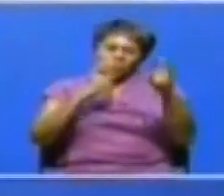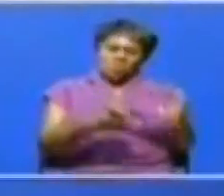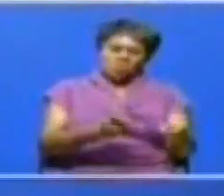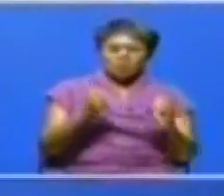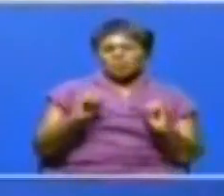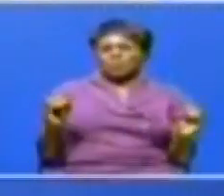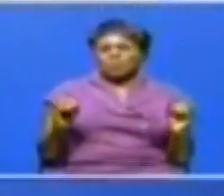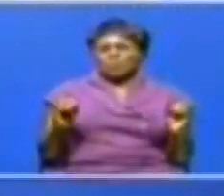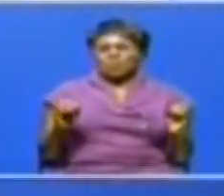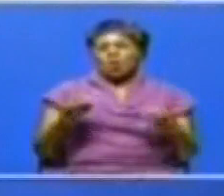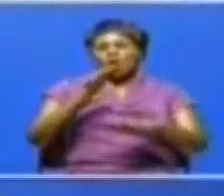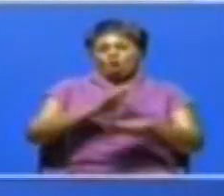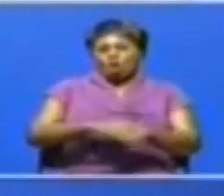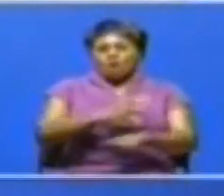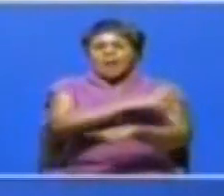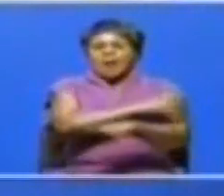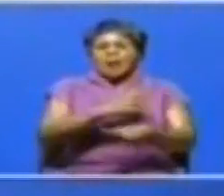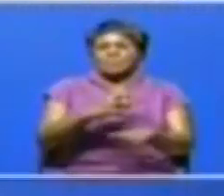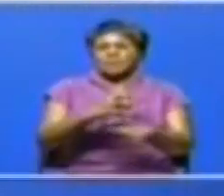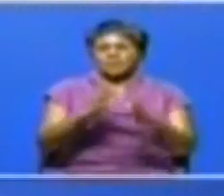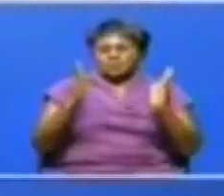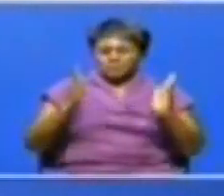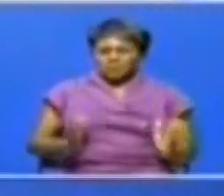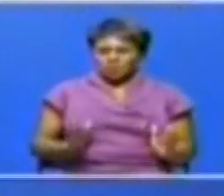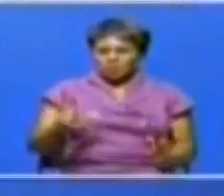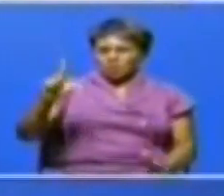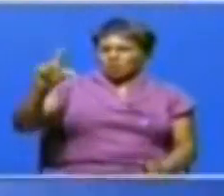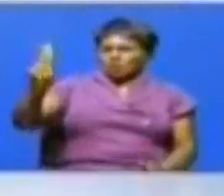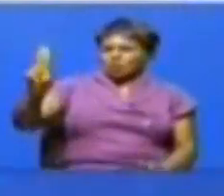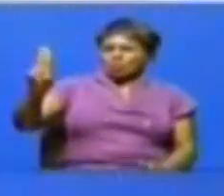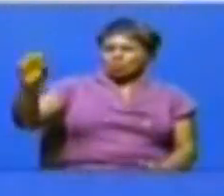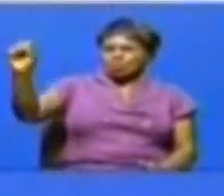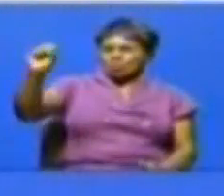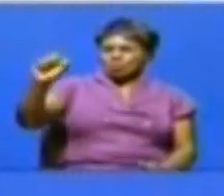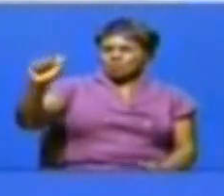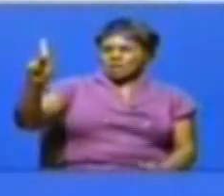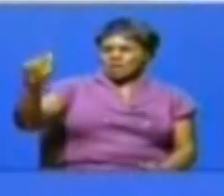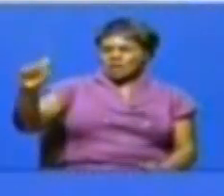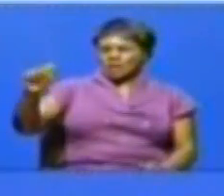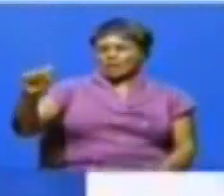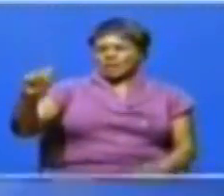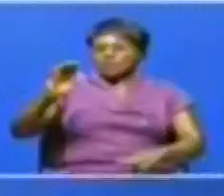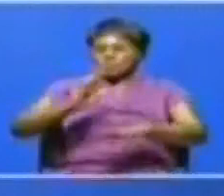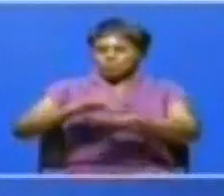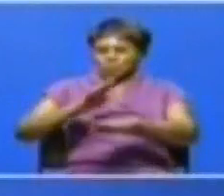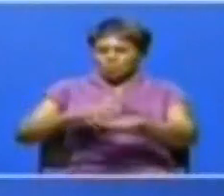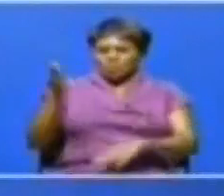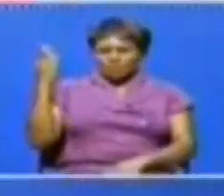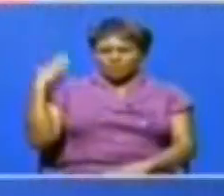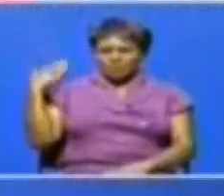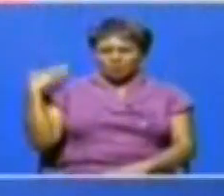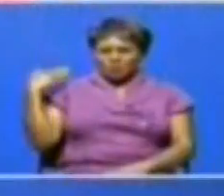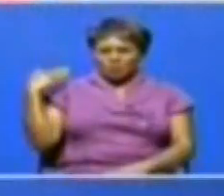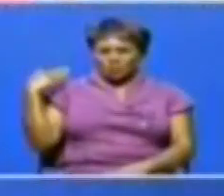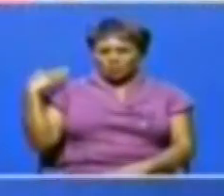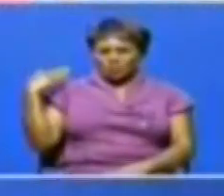watu, ni kulingana na capacity ya mtu. Na ukiangalia Ruzaka anatosha, ameongeza nguvu. Nakumbuka awali mapema